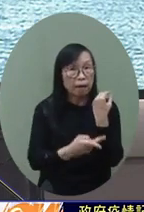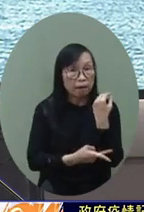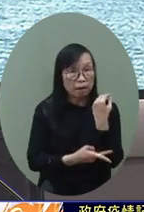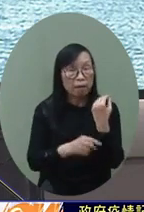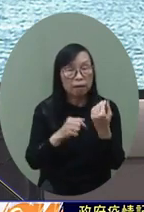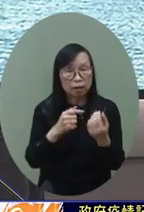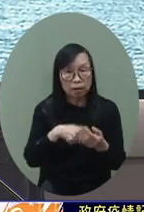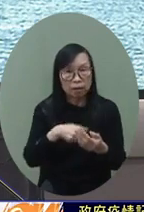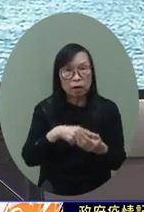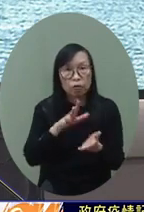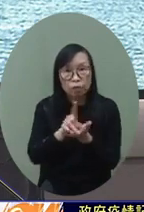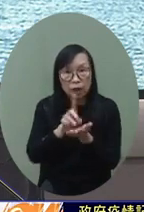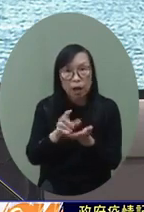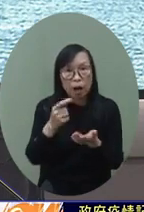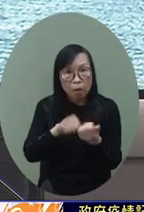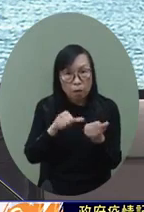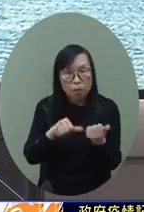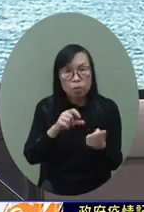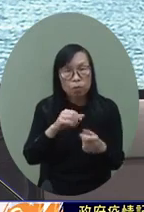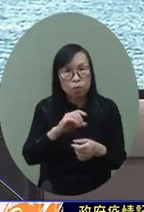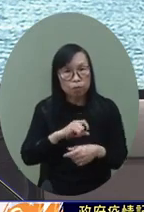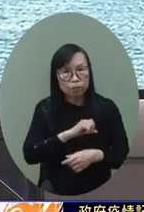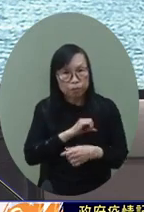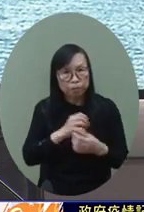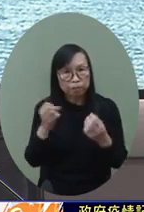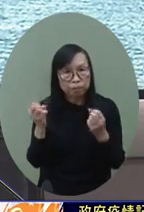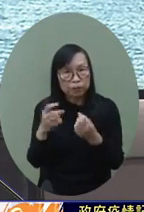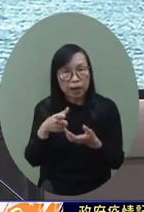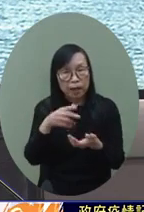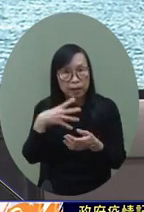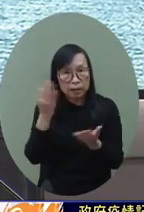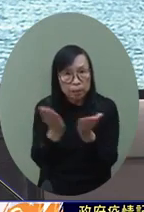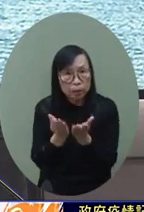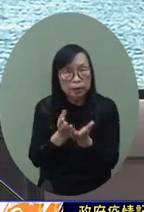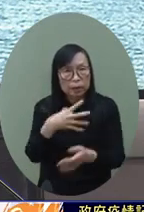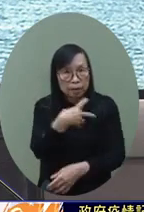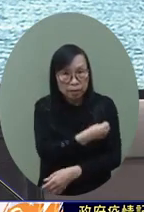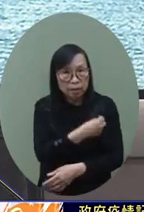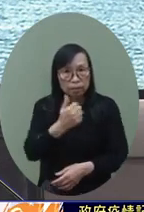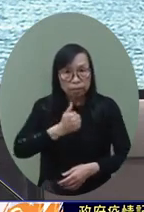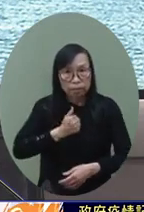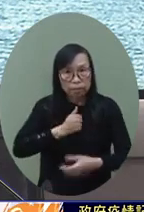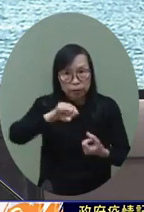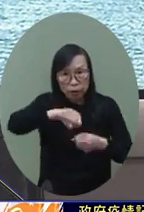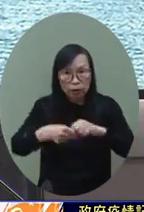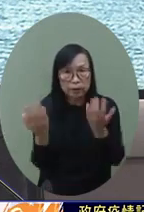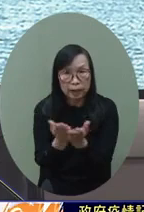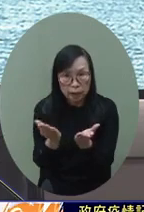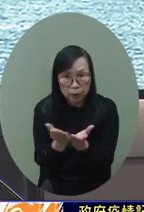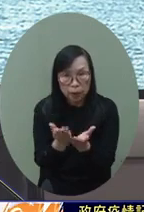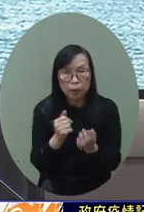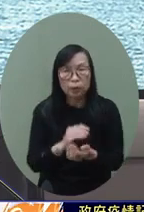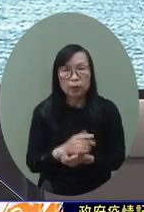埋喺專家委員會嘅設立方面咧，都係確保喺注射之前咧係有足夠嘅科學證據，同埋有